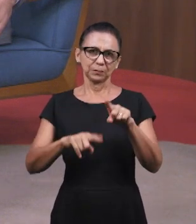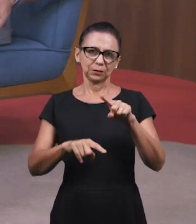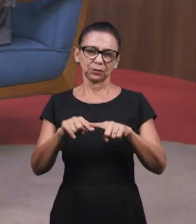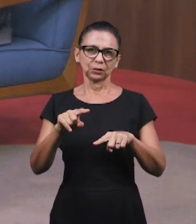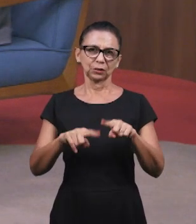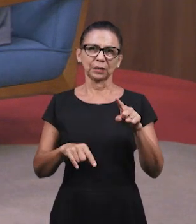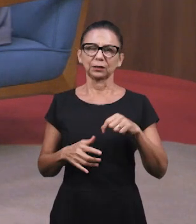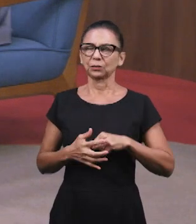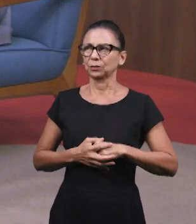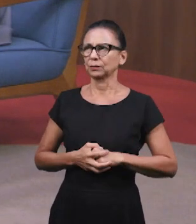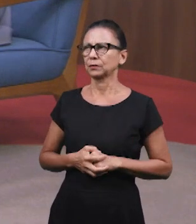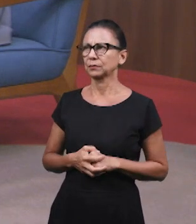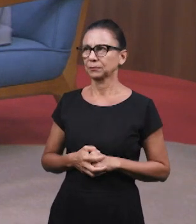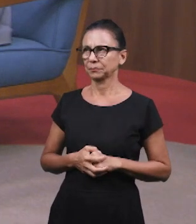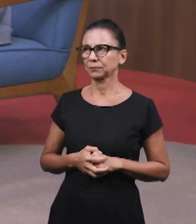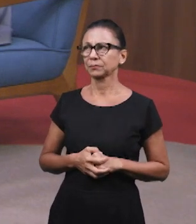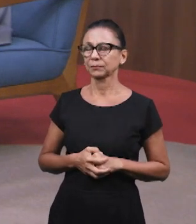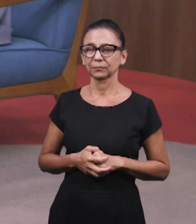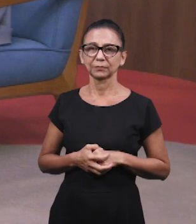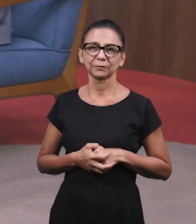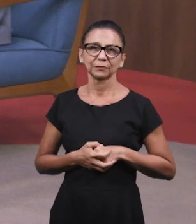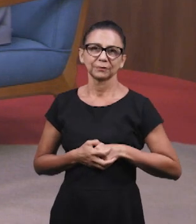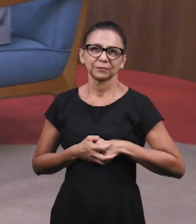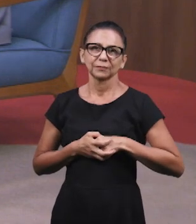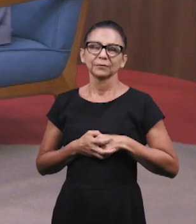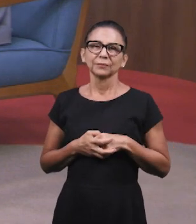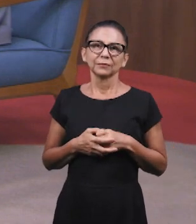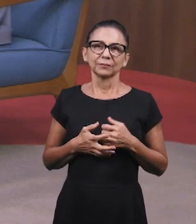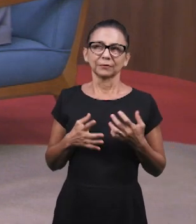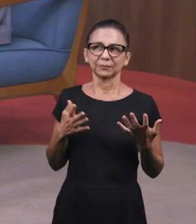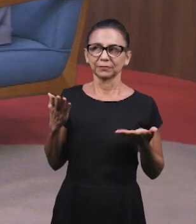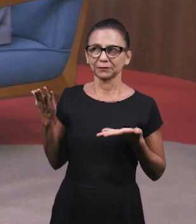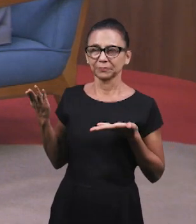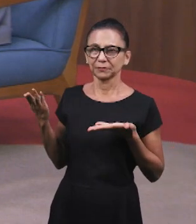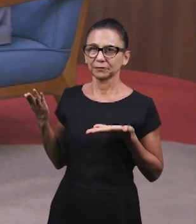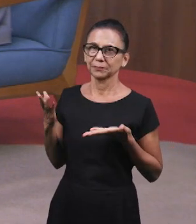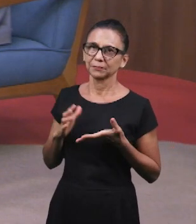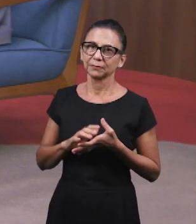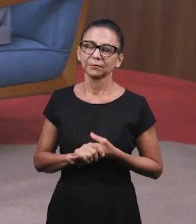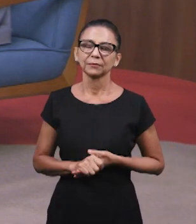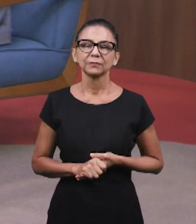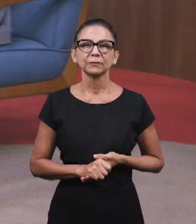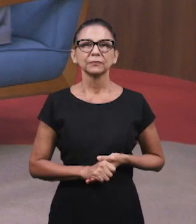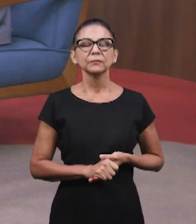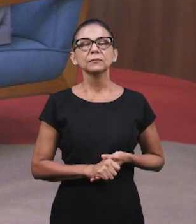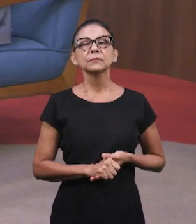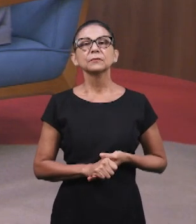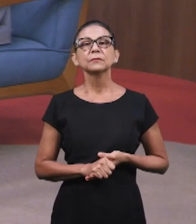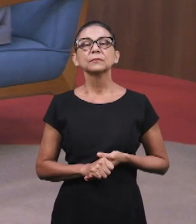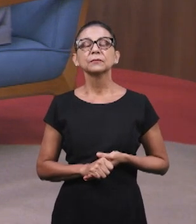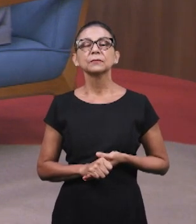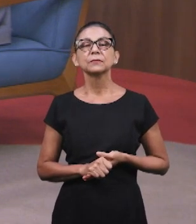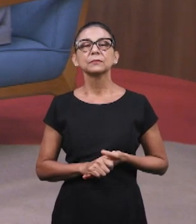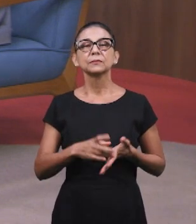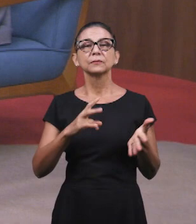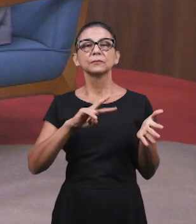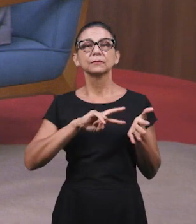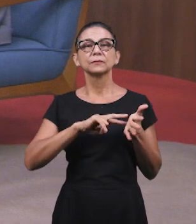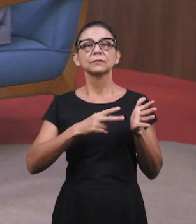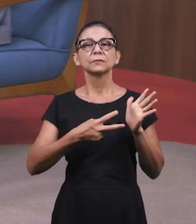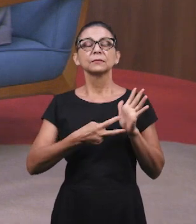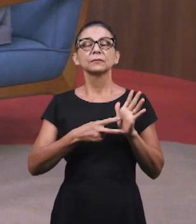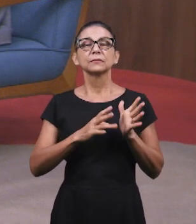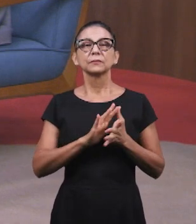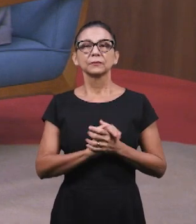ce mobilier-là du tabernacle qui symbolisait la présence de Dieu. À l'intérieur, il y avait